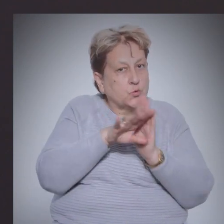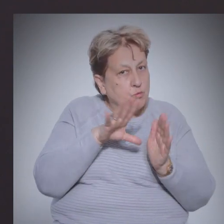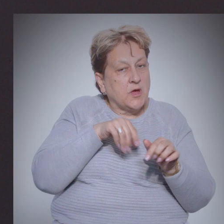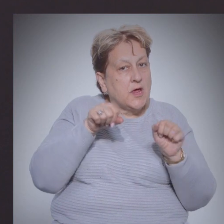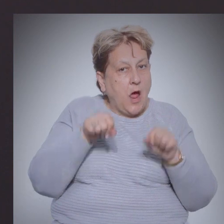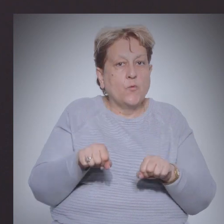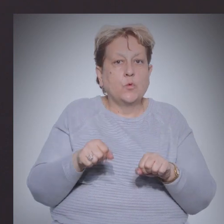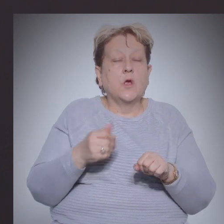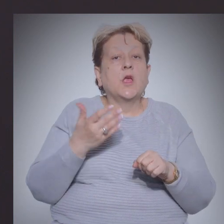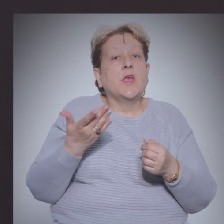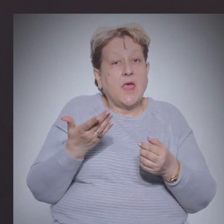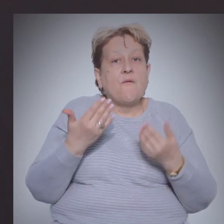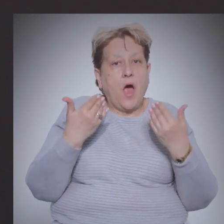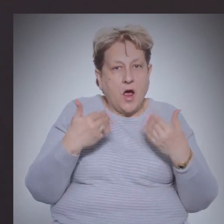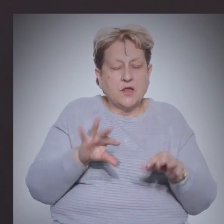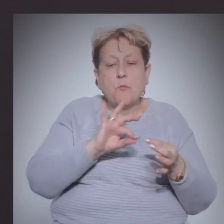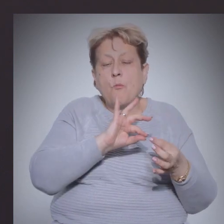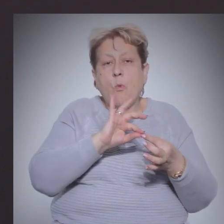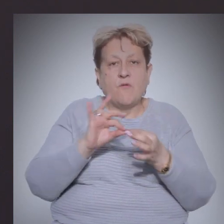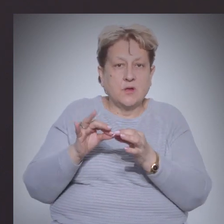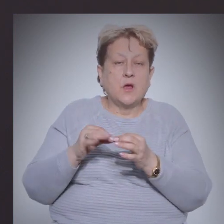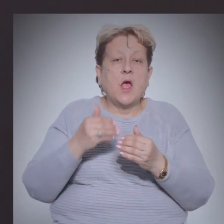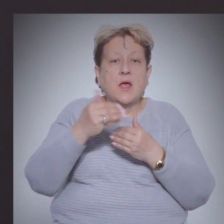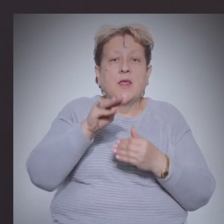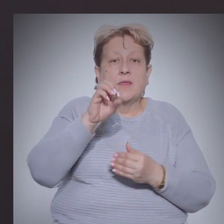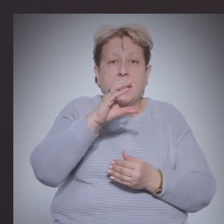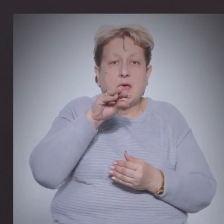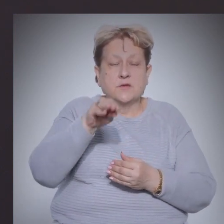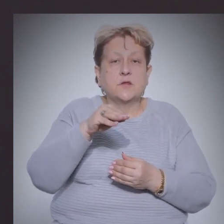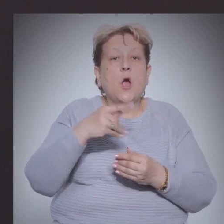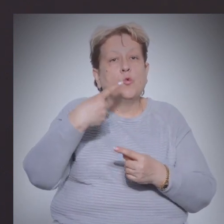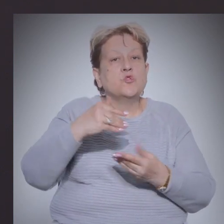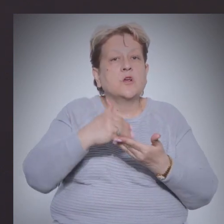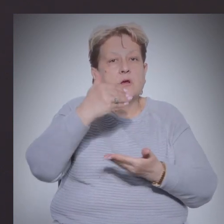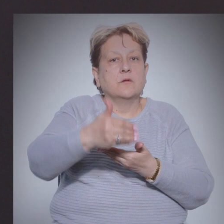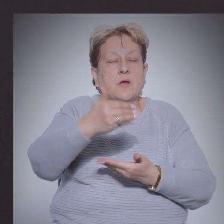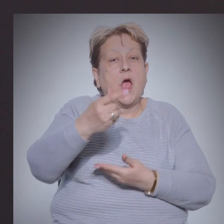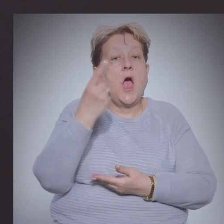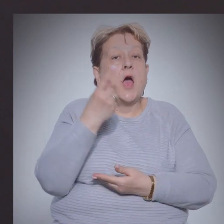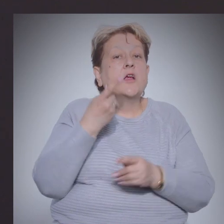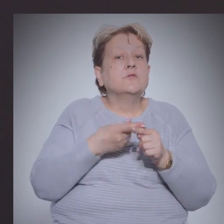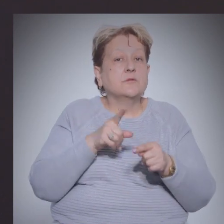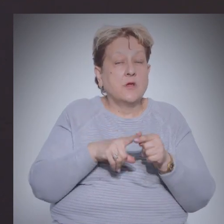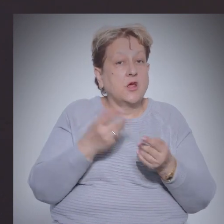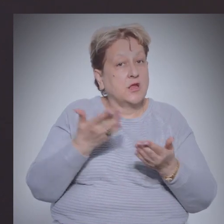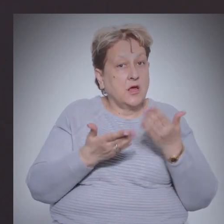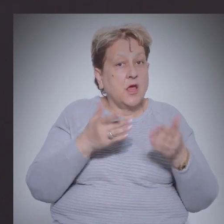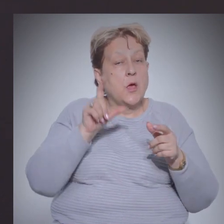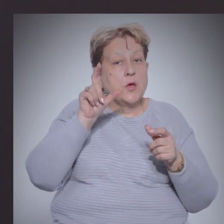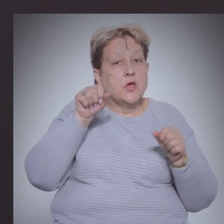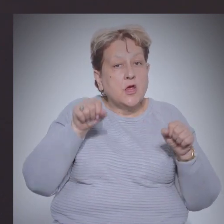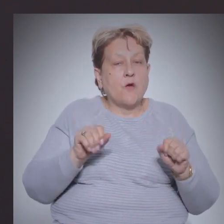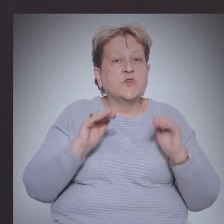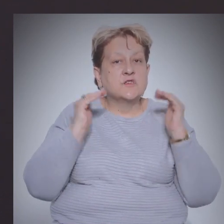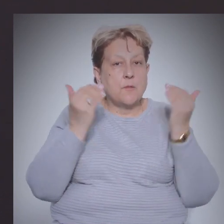միջամտություն այդ իրավունքին։ Եվ արդեն ավելի բովանդակային անցնենք թեստի մյուս կայլերին։ Առաջին է դա այն է թե